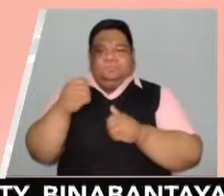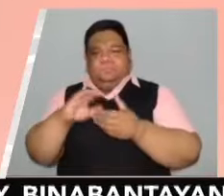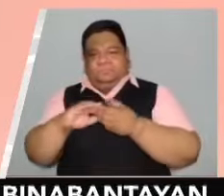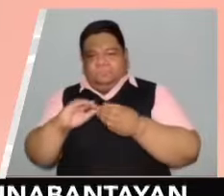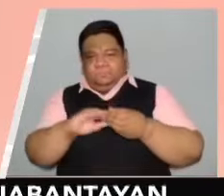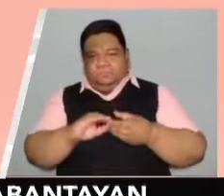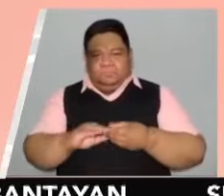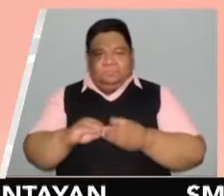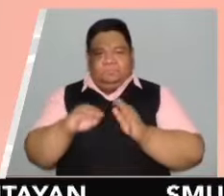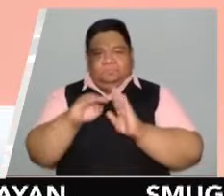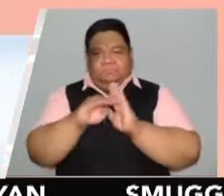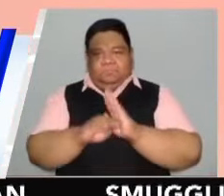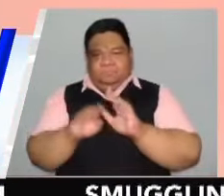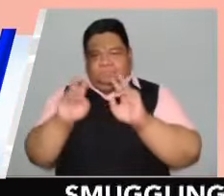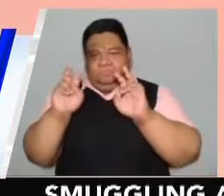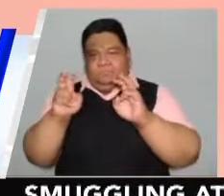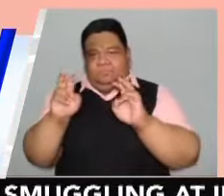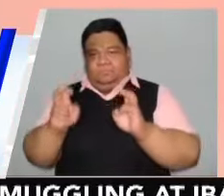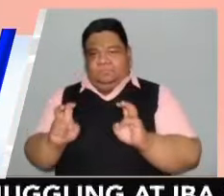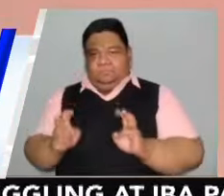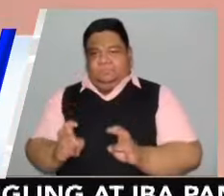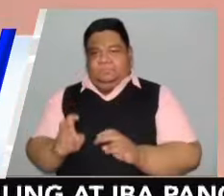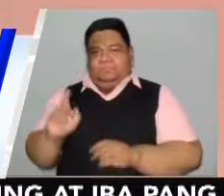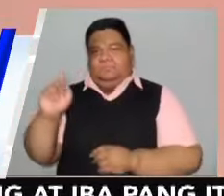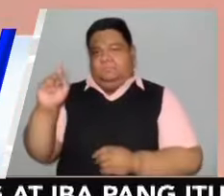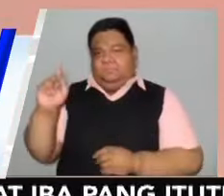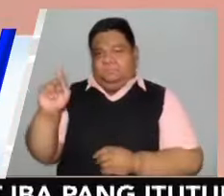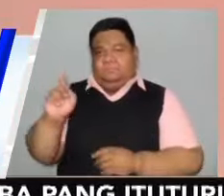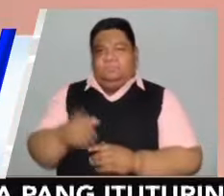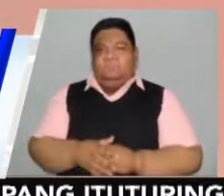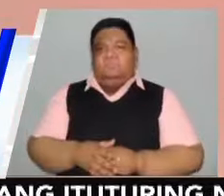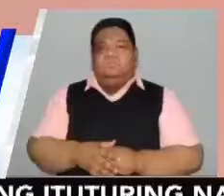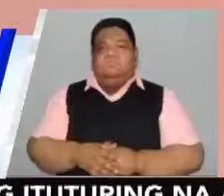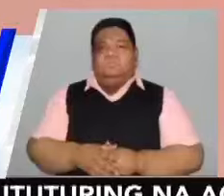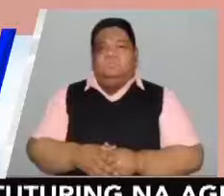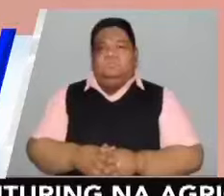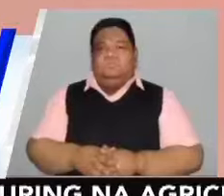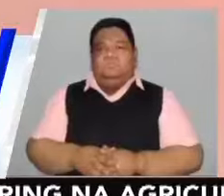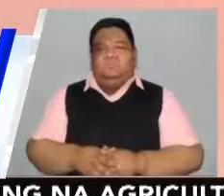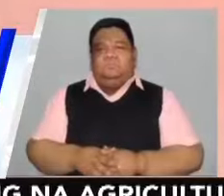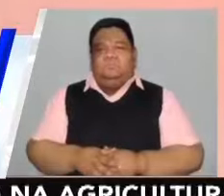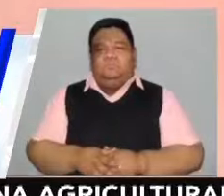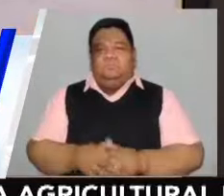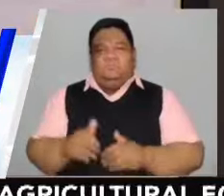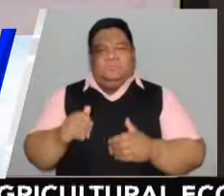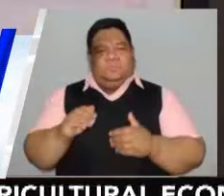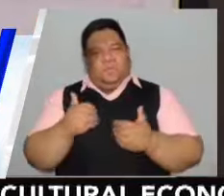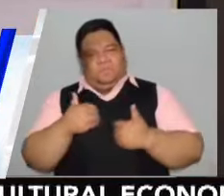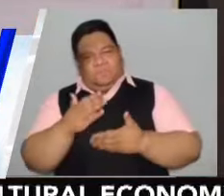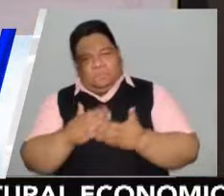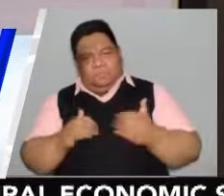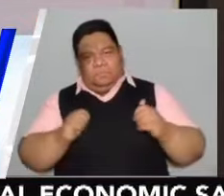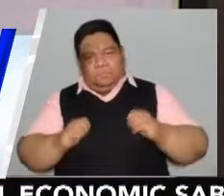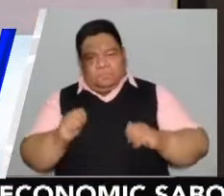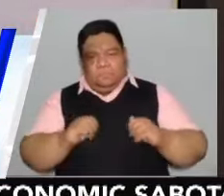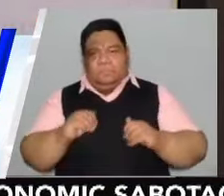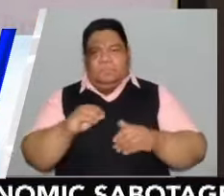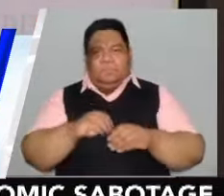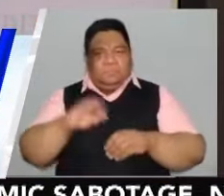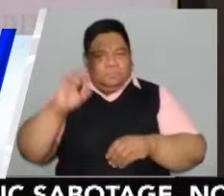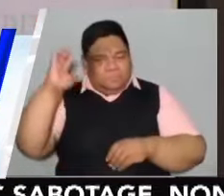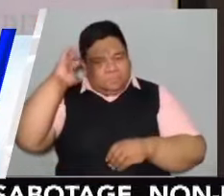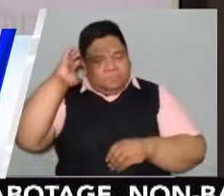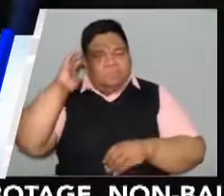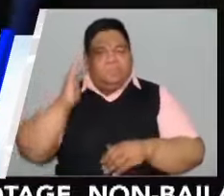tubig. Kalipunan ng mga akdangdulang Mindanaon at makapilipinong pananaw. Ayon sa KWF,